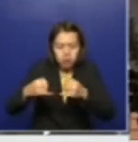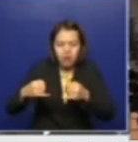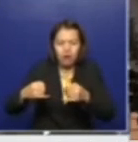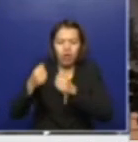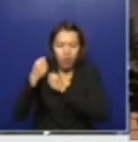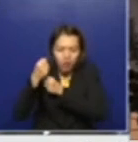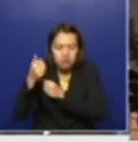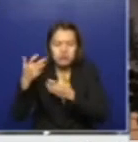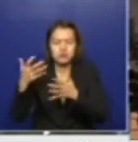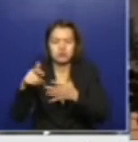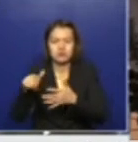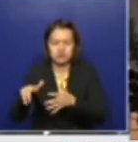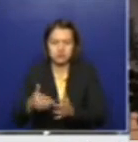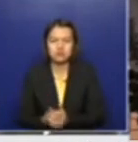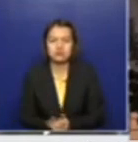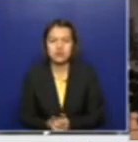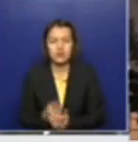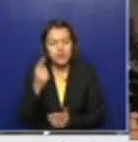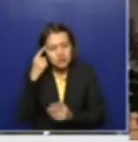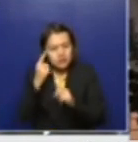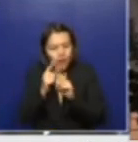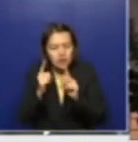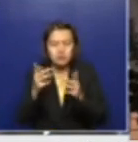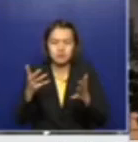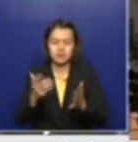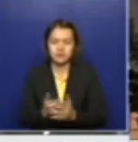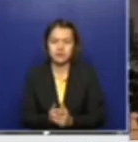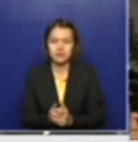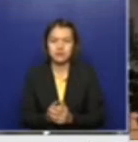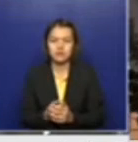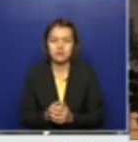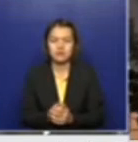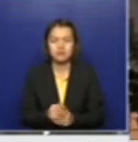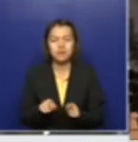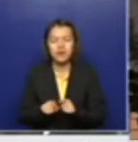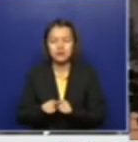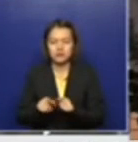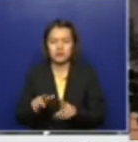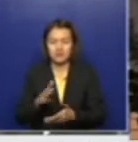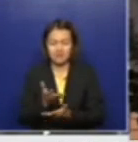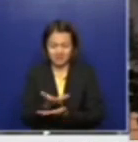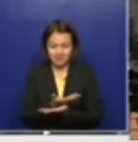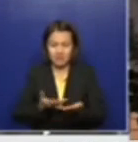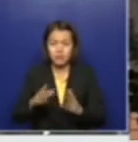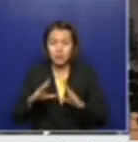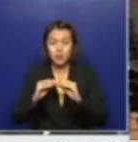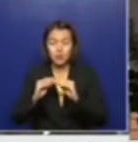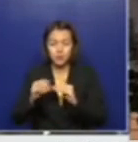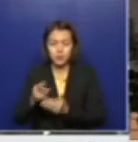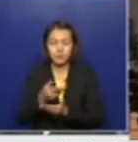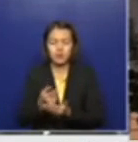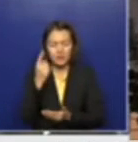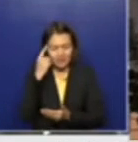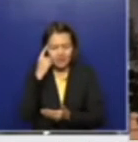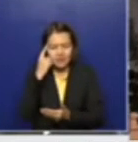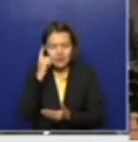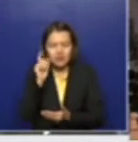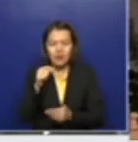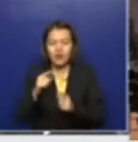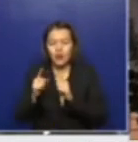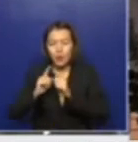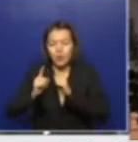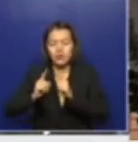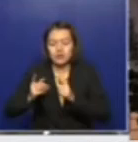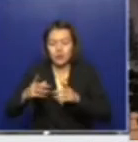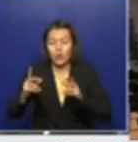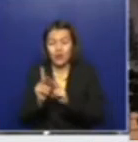อภิสิทธิ์ชนในสภาแห่งนี้ก็เช่นกันนะครับเราเคยเอาประเด็นนี้มาตั้งกรรมธิการวิส